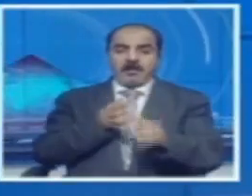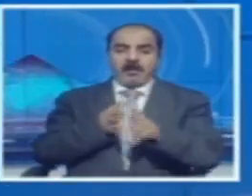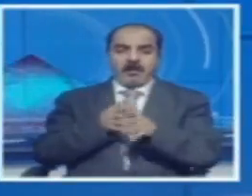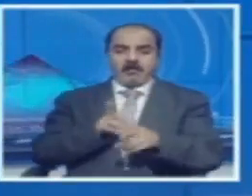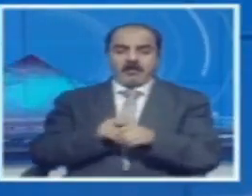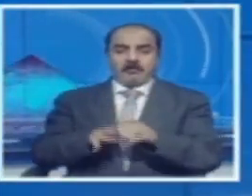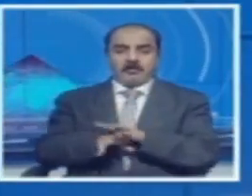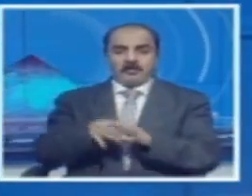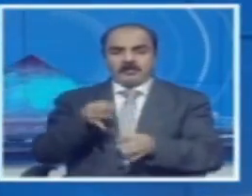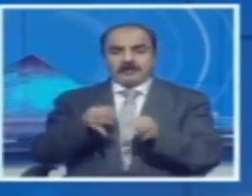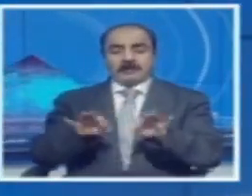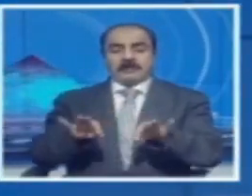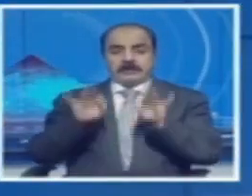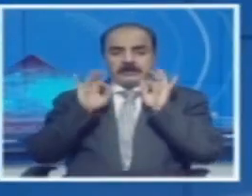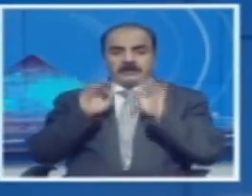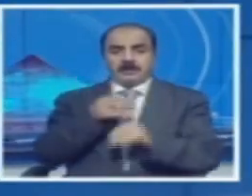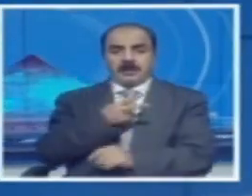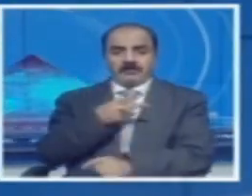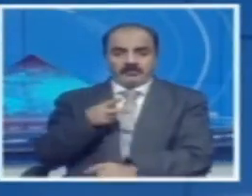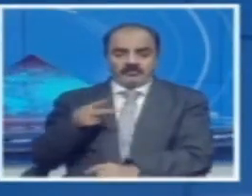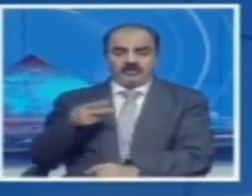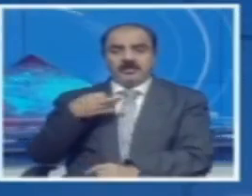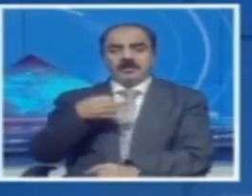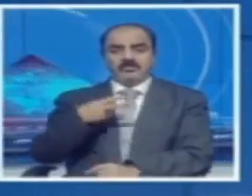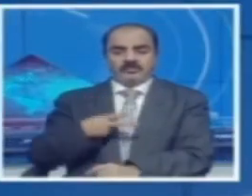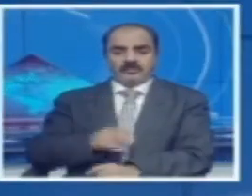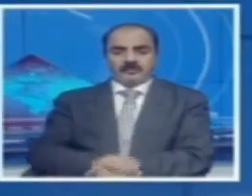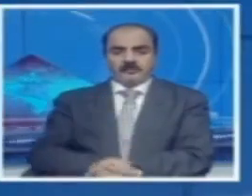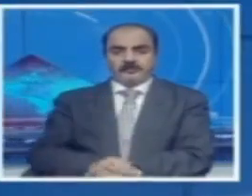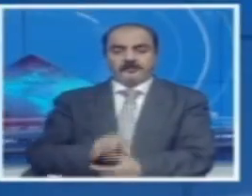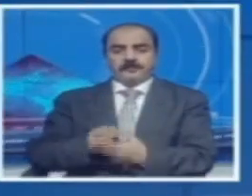جنيه في مشروع الموازنة العامة الجديد لعام